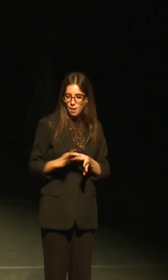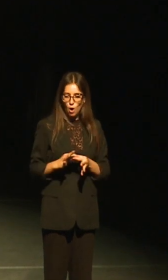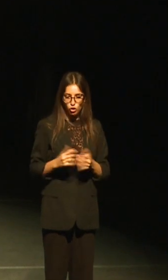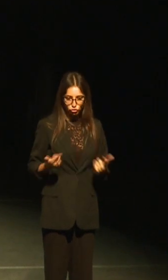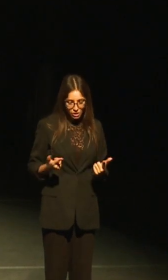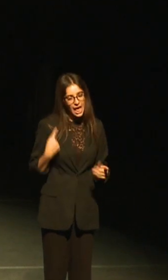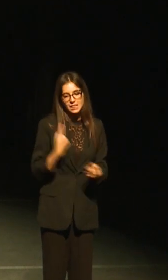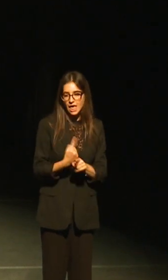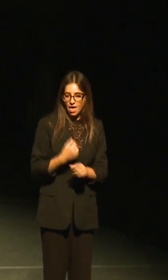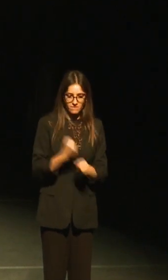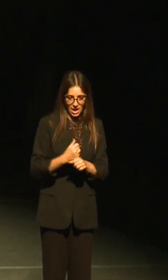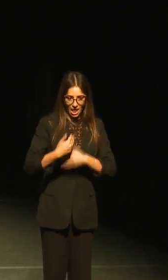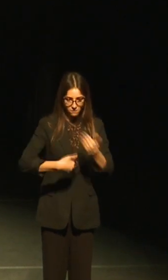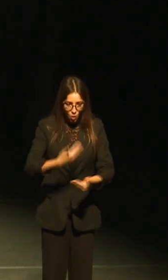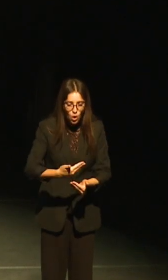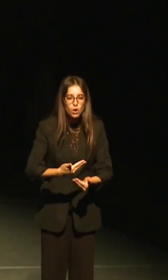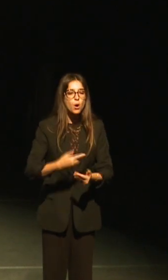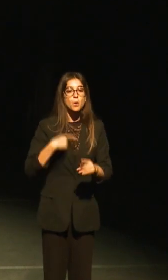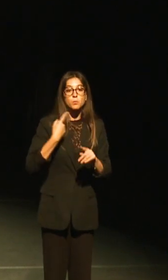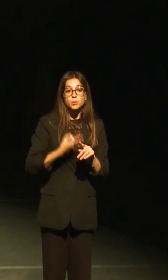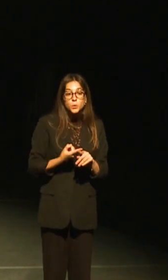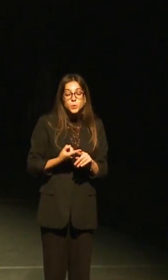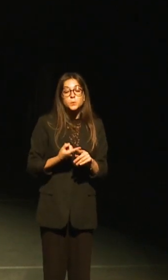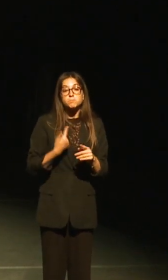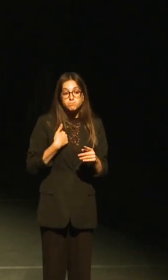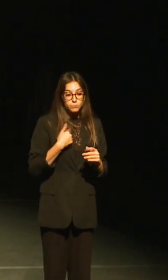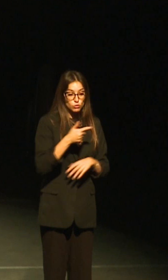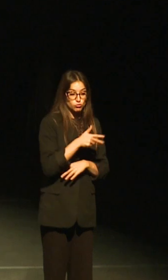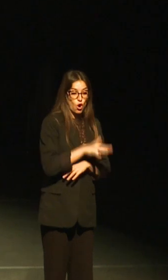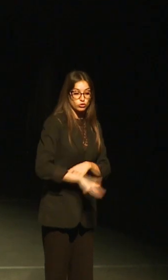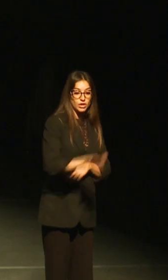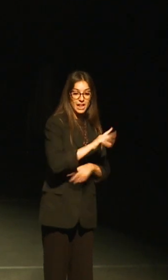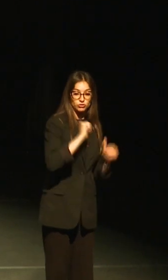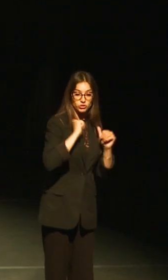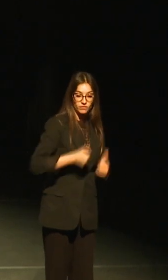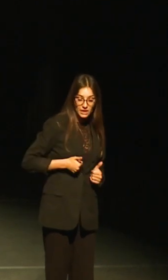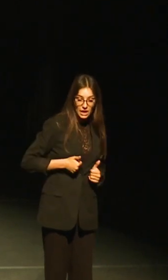Secondo me è uno scambio continuo tra società civile e